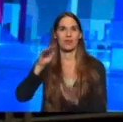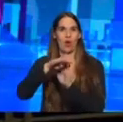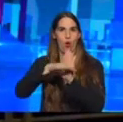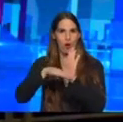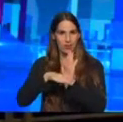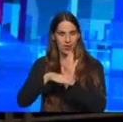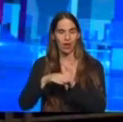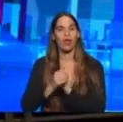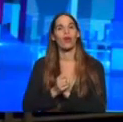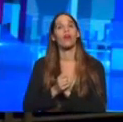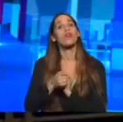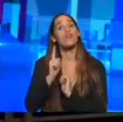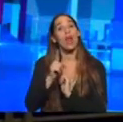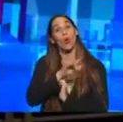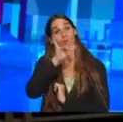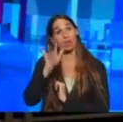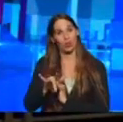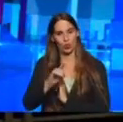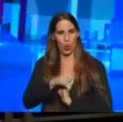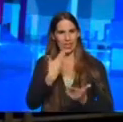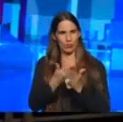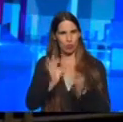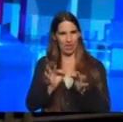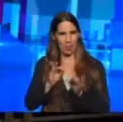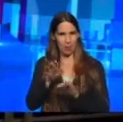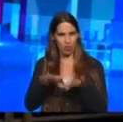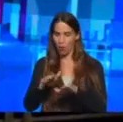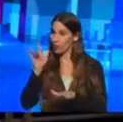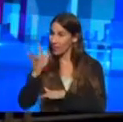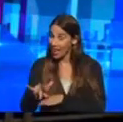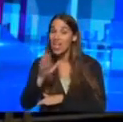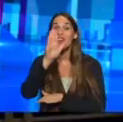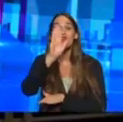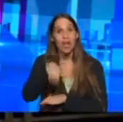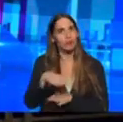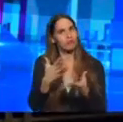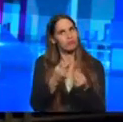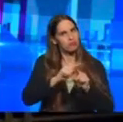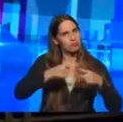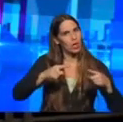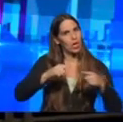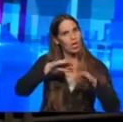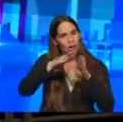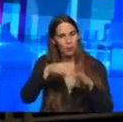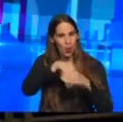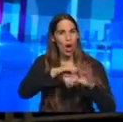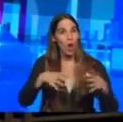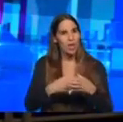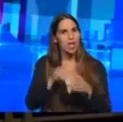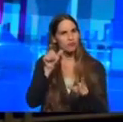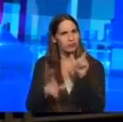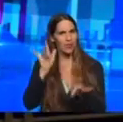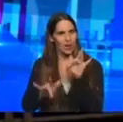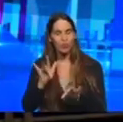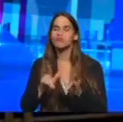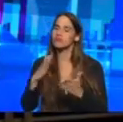הזה, ולמרות ההתנגדות של היועץ המשפטי לממשלה, וגם שלא מעט גורמים בתוך הקואליציה, בכל זאת הוא מצליח